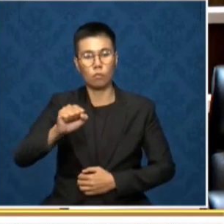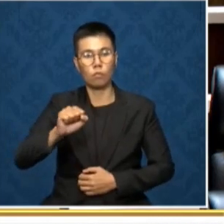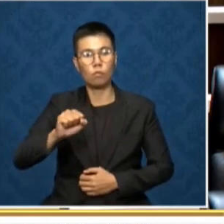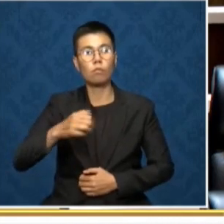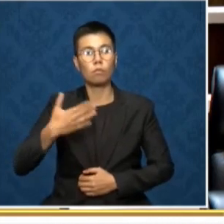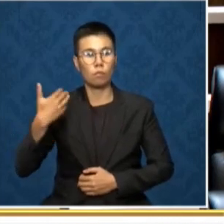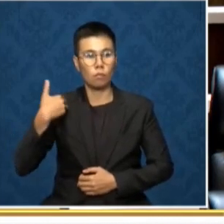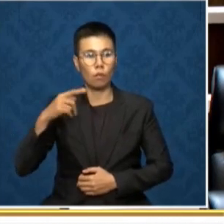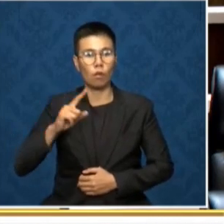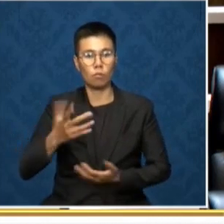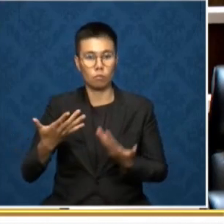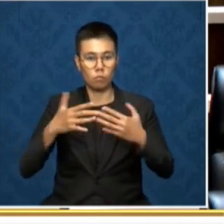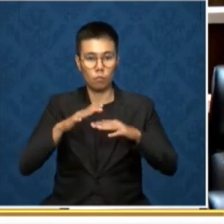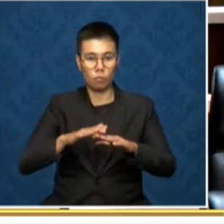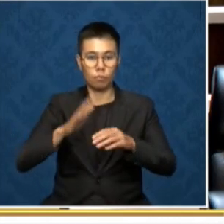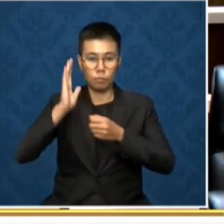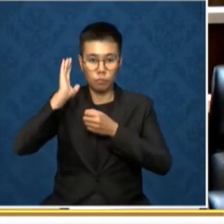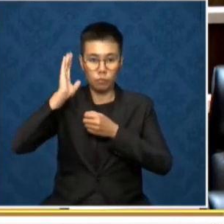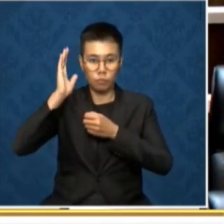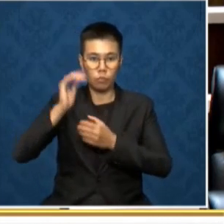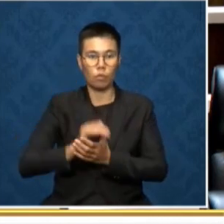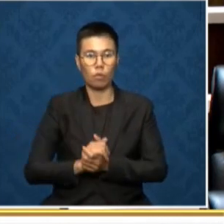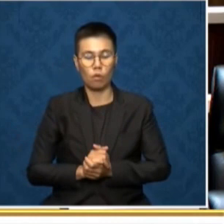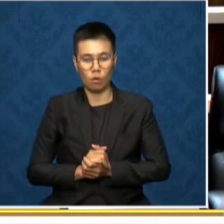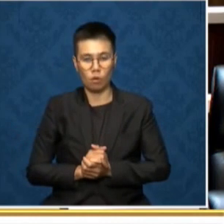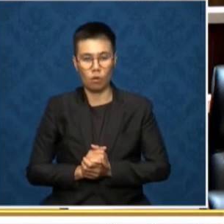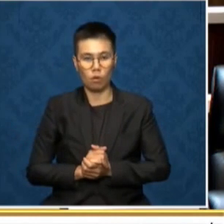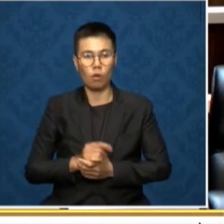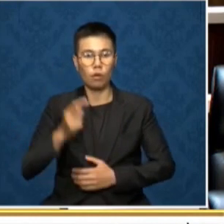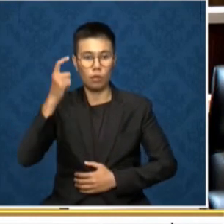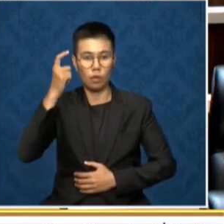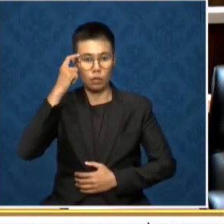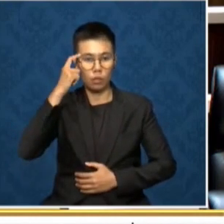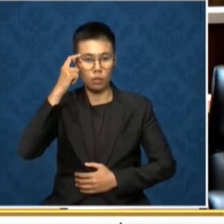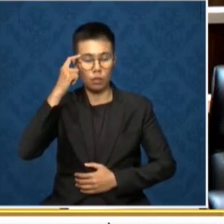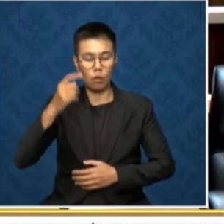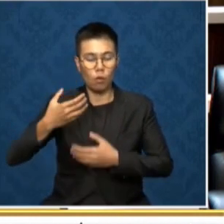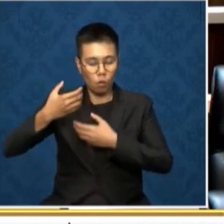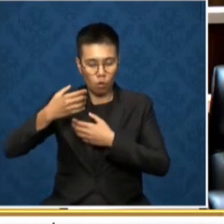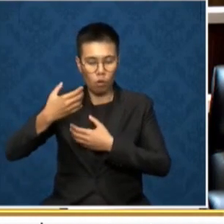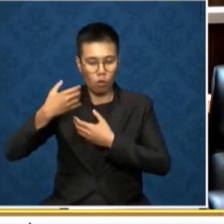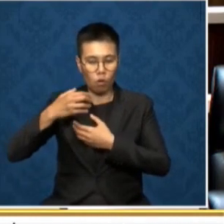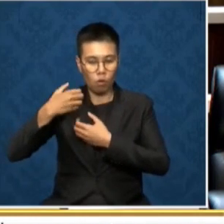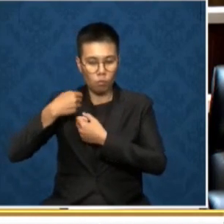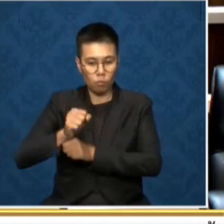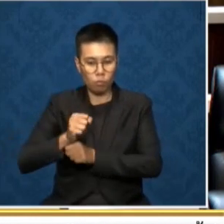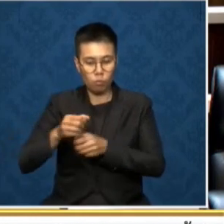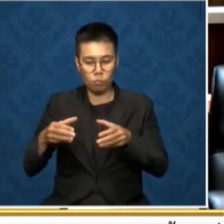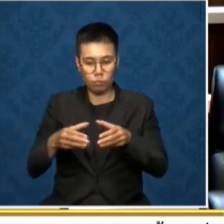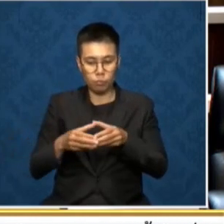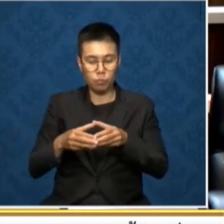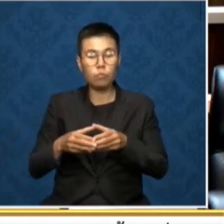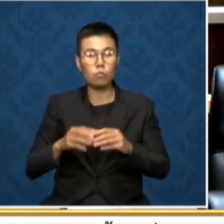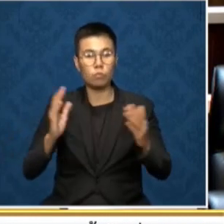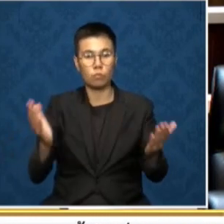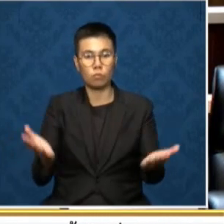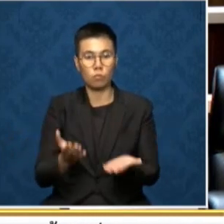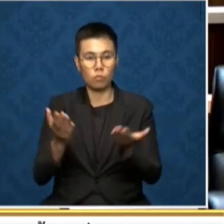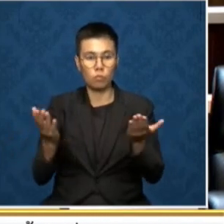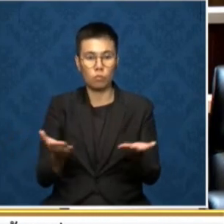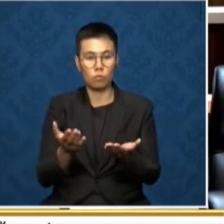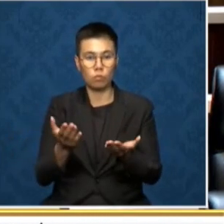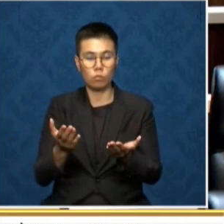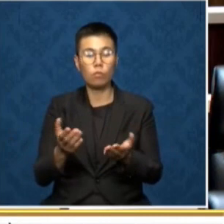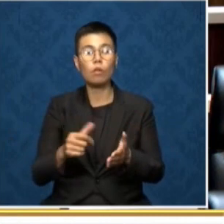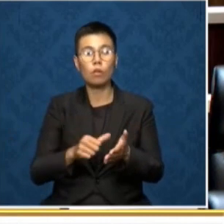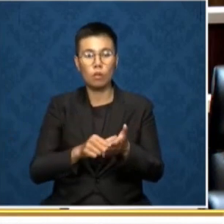มในการอภิปรายเพื่อแสดงจุดยืนของพรรคประชาธิปัตย์ในการสนับสนุน